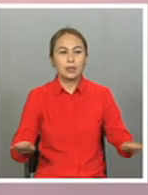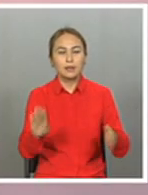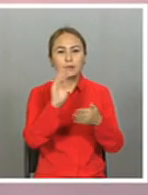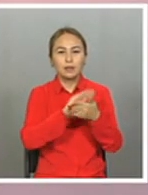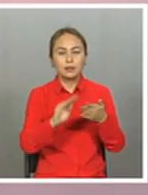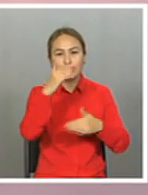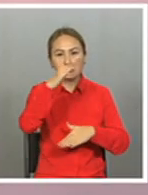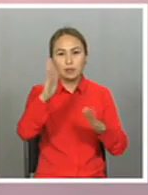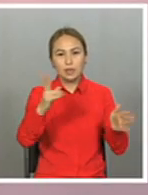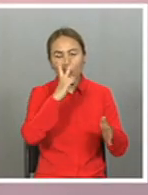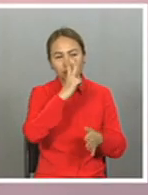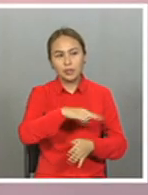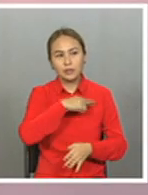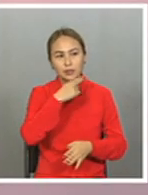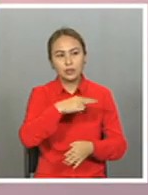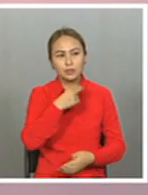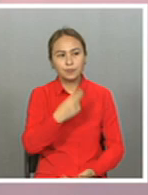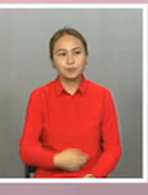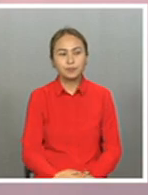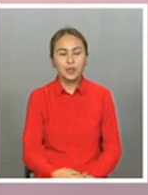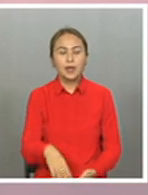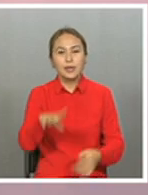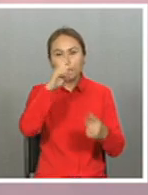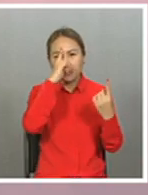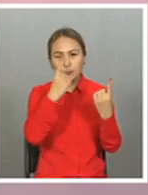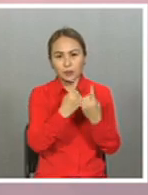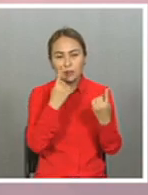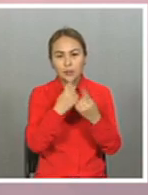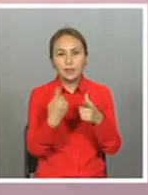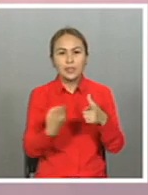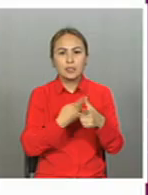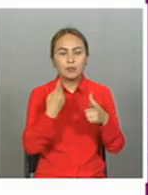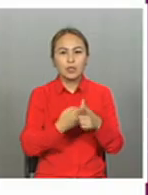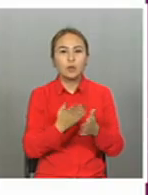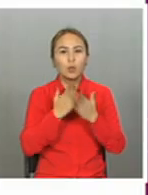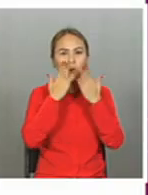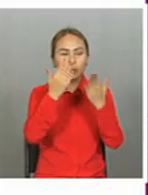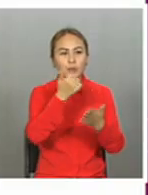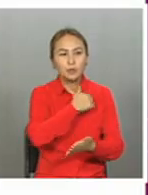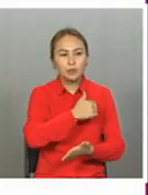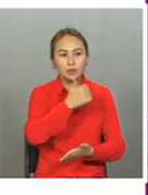назар аударыңдаршы. Сыныптастарыңның есімдерін оқып көріңдер.